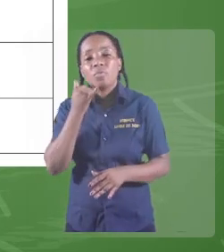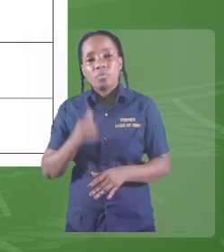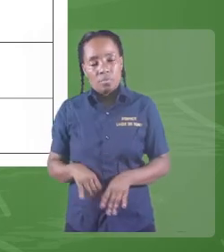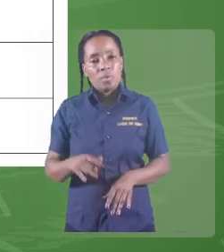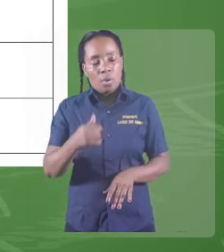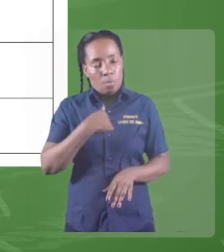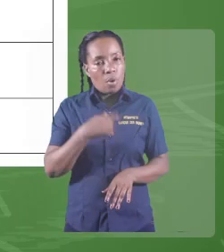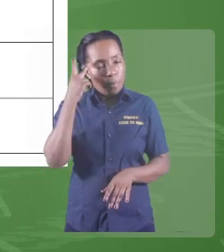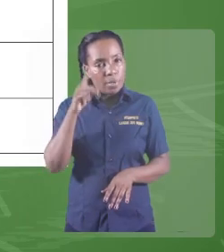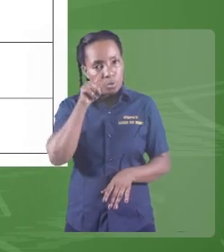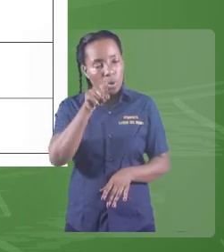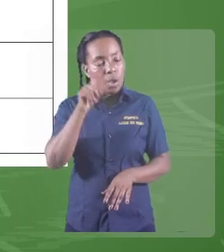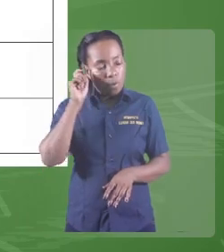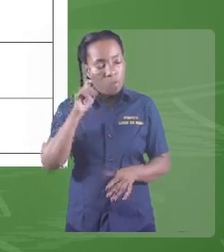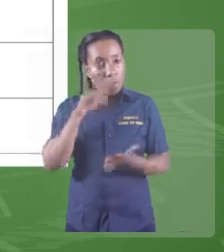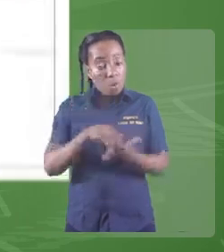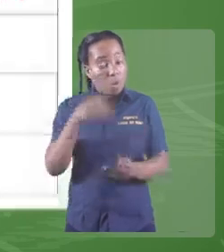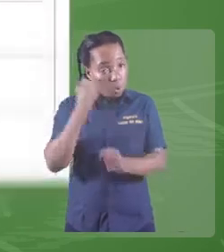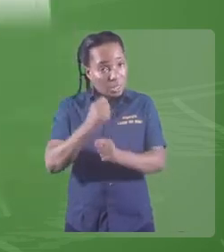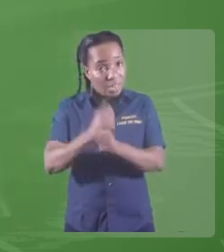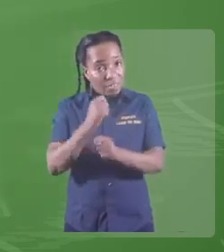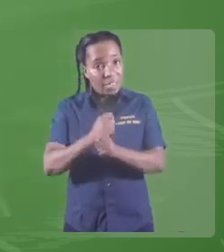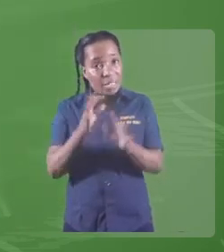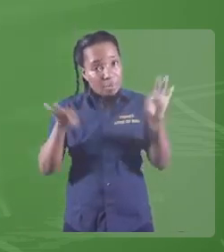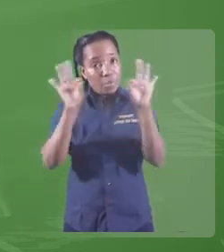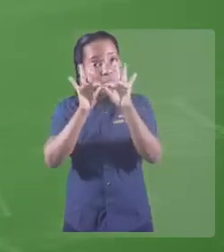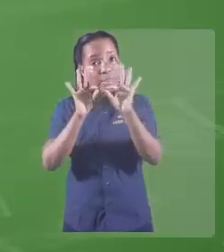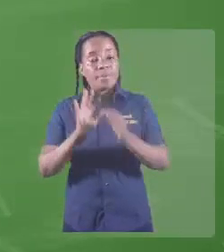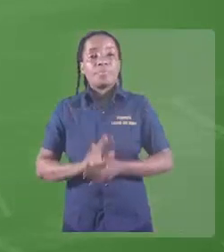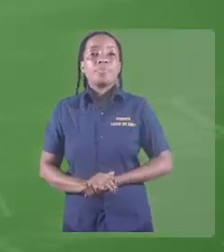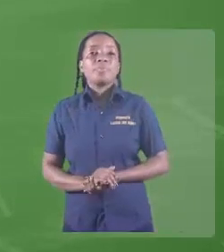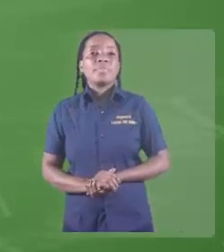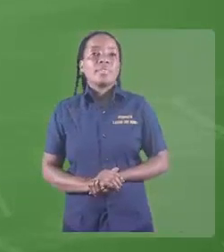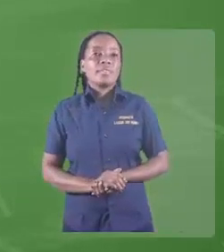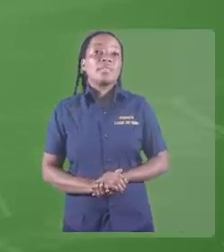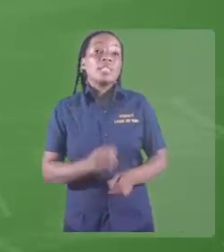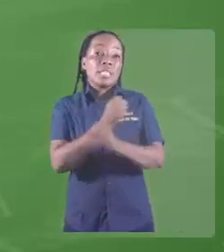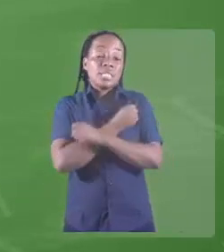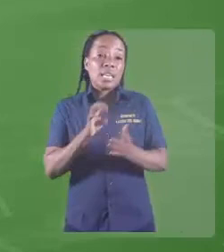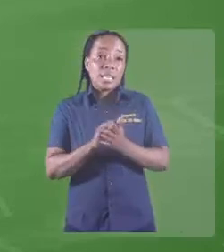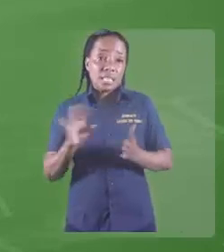travail, car seul le travail paie. Chers élèves,